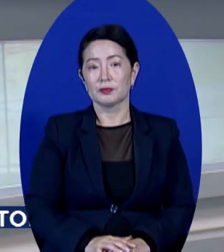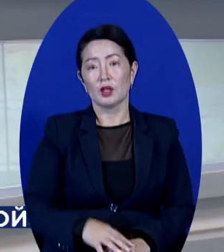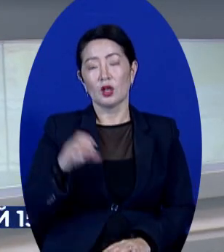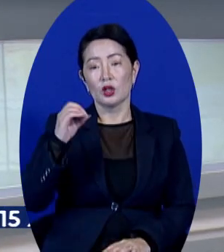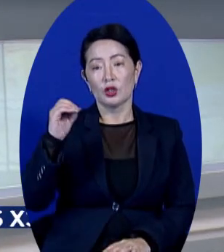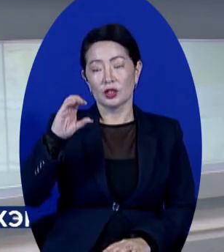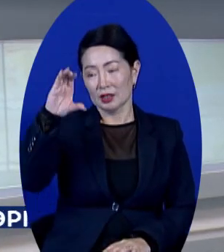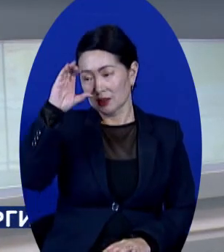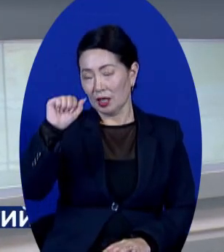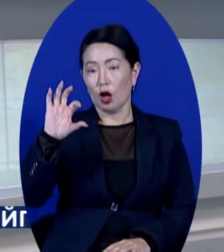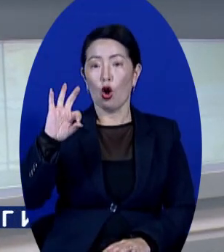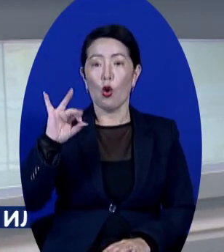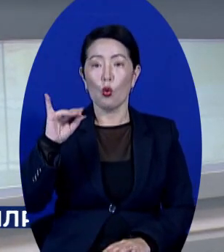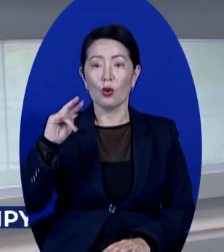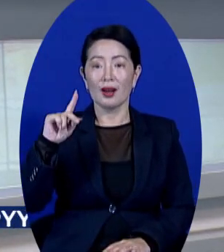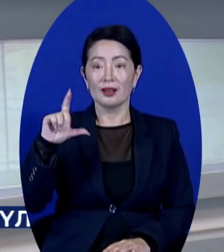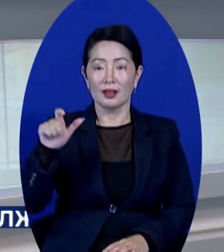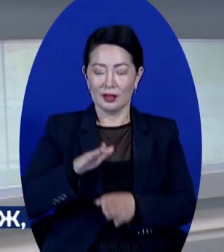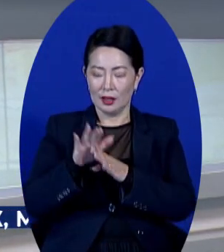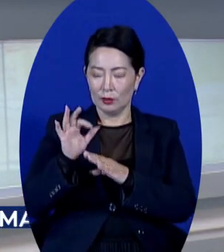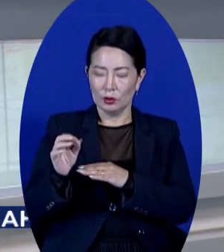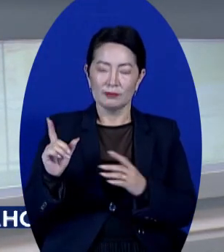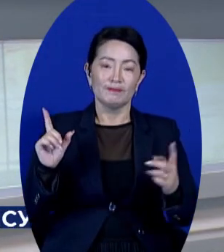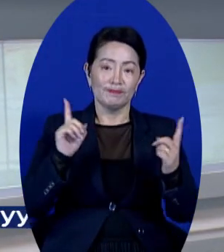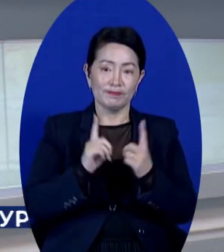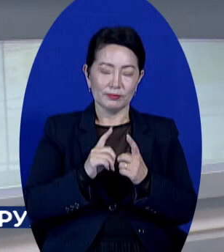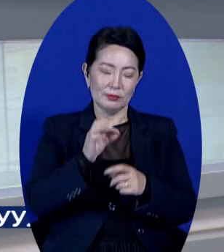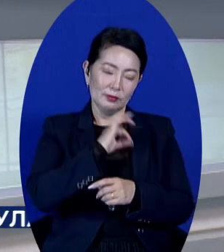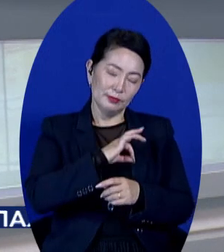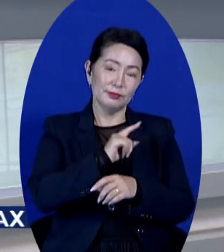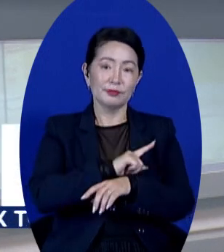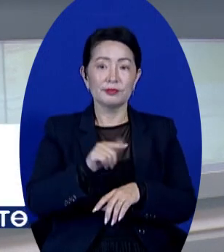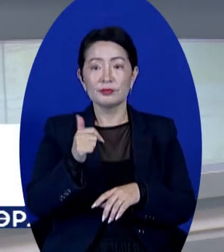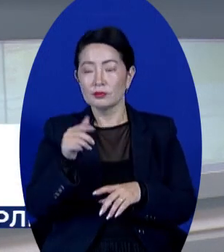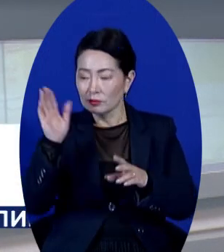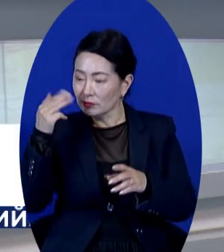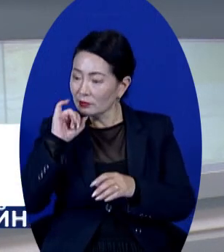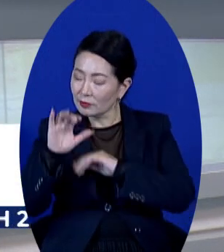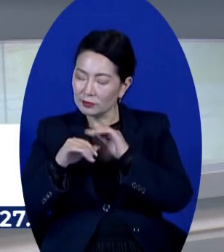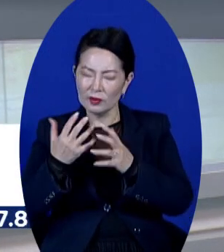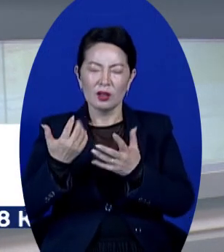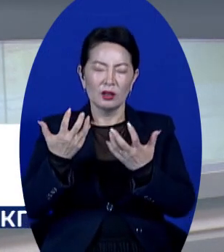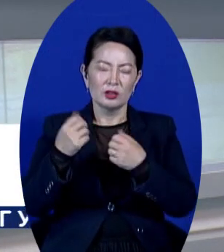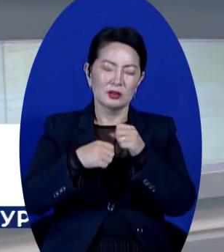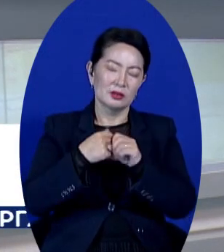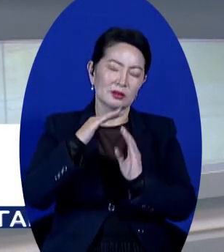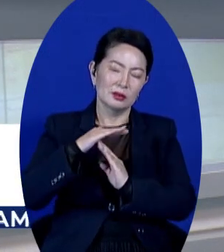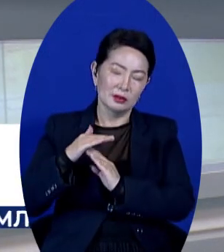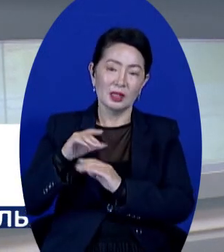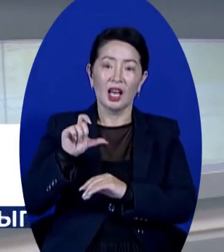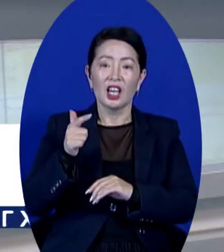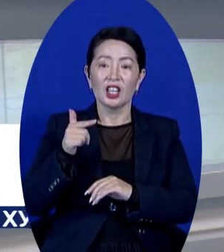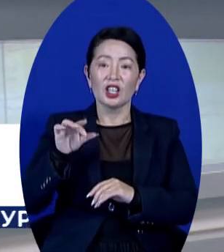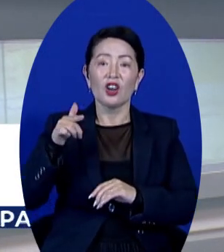Ерөнхий сайд Ойрдны энэ удаагийн айлчлалын ач холбогдол үр дүнгийн талаар илүү тодруулахад за бид олон жил саатад байсан эгийн голын усан цахилгаан станцын